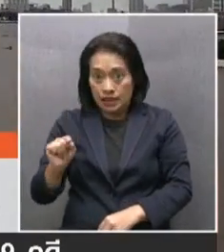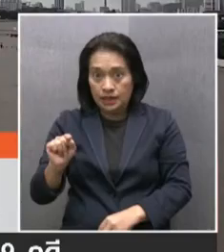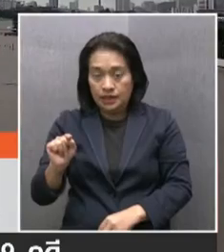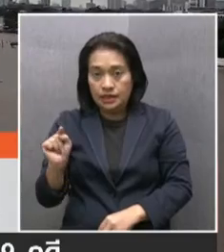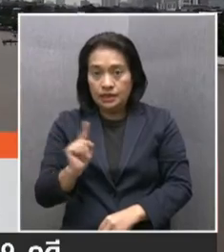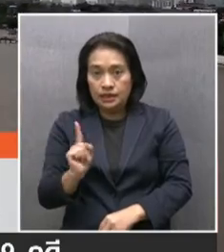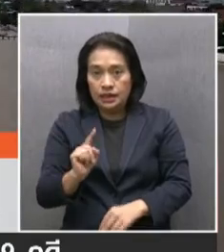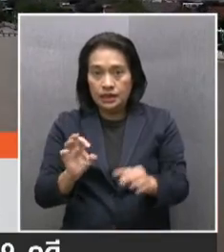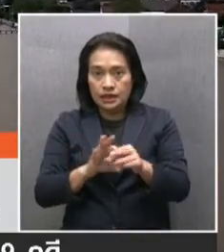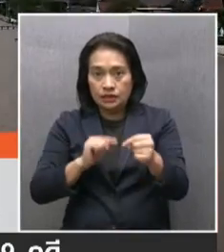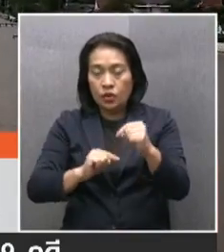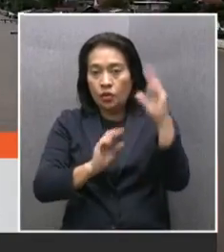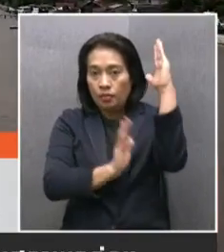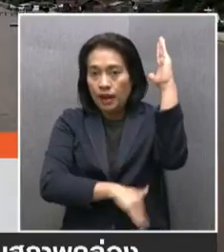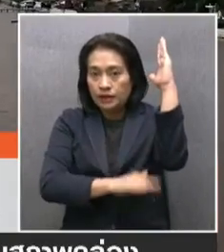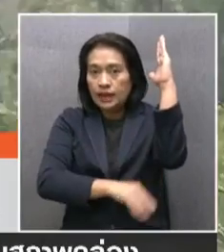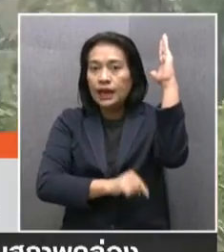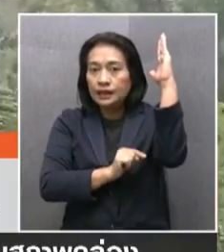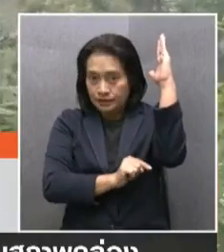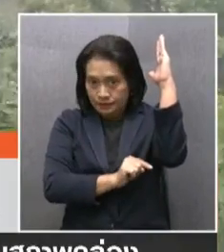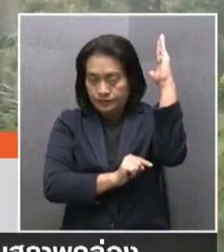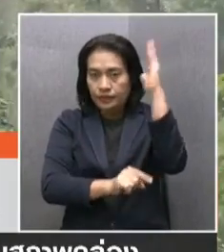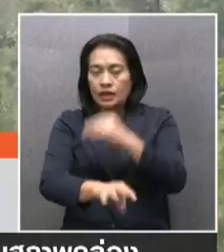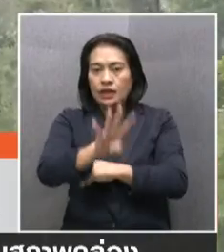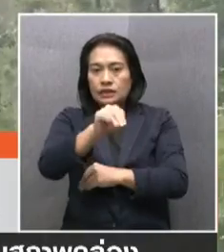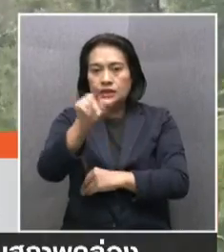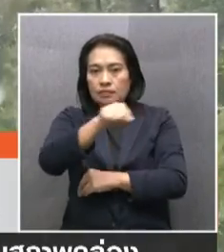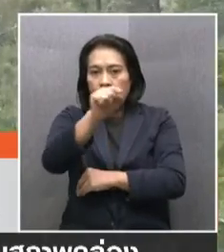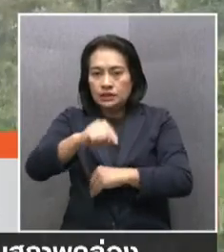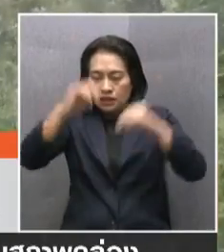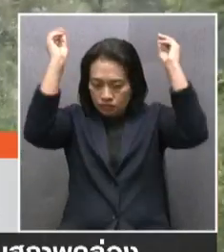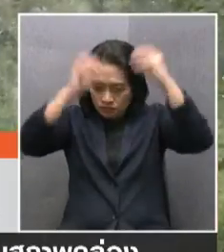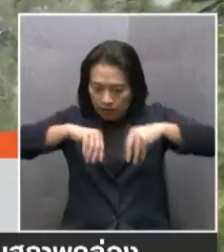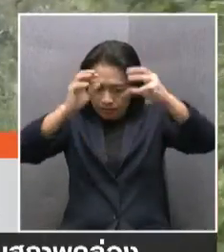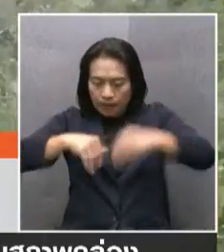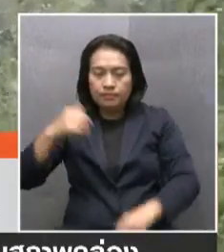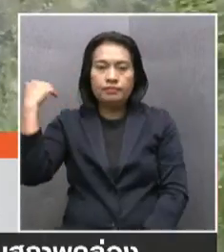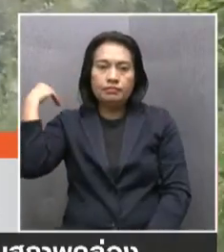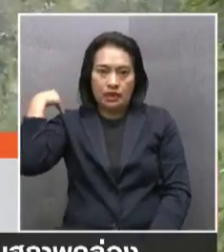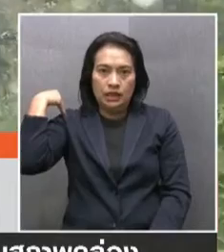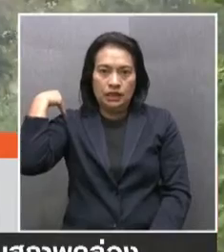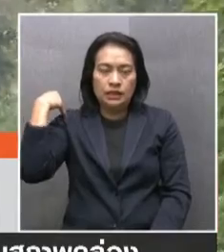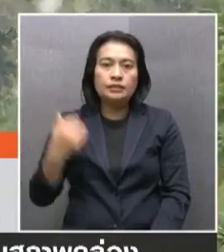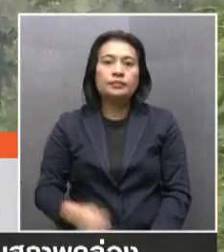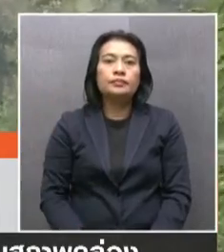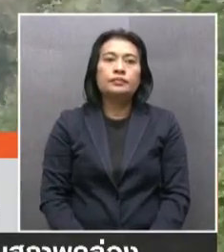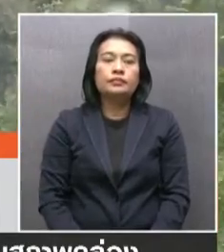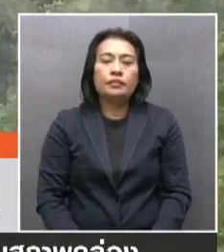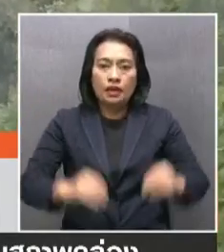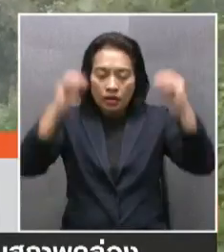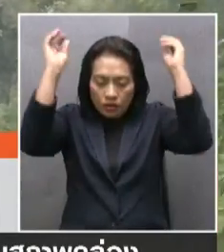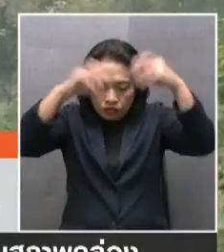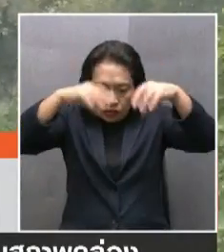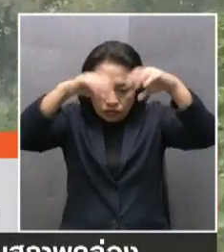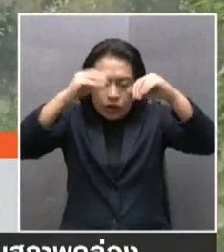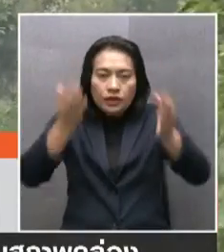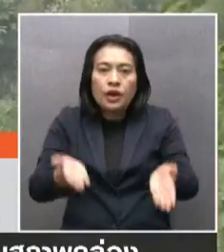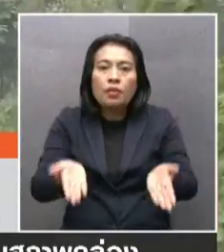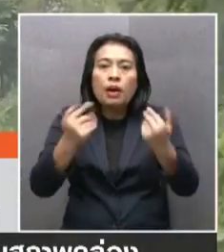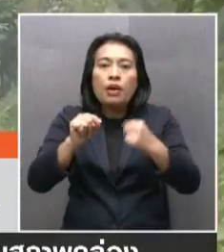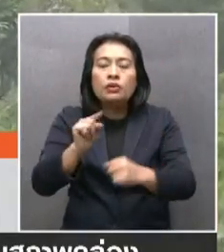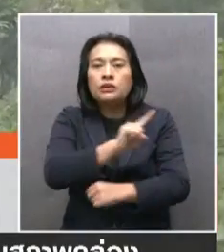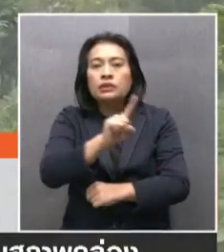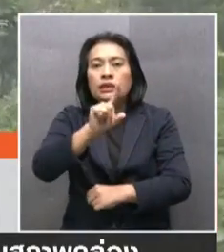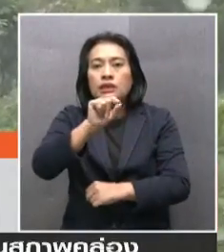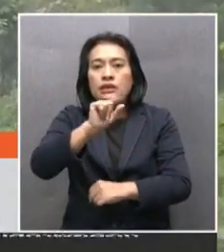เว้นบริเวณพื้นที่ภาคใต้จะมีฝนร้อยละ40ของพื้นที่ทั้งนี้ปริมาณฝนจะลดลงต่อเนื่องไปจนถึง20พฤษ